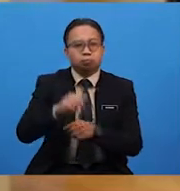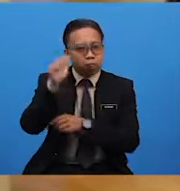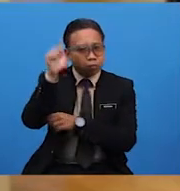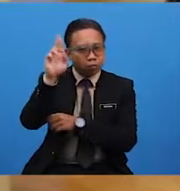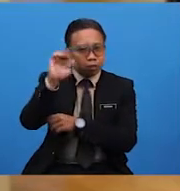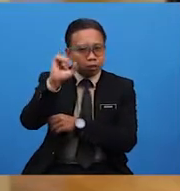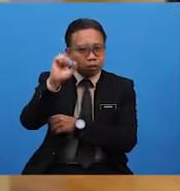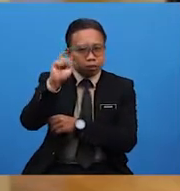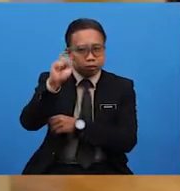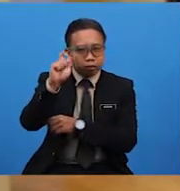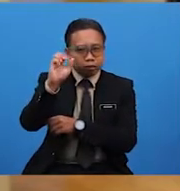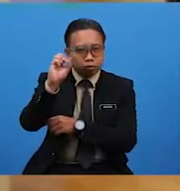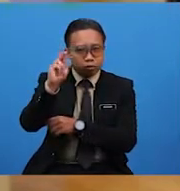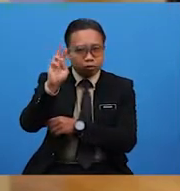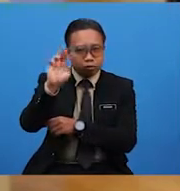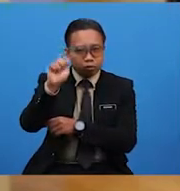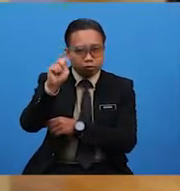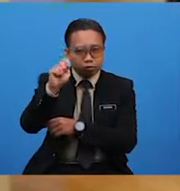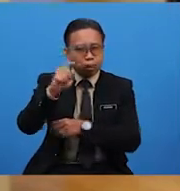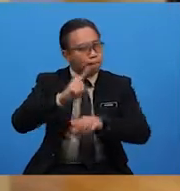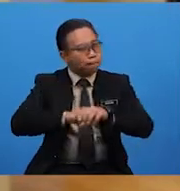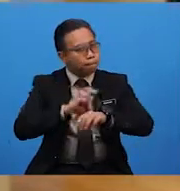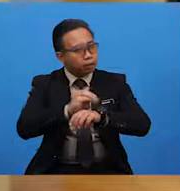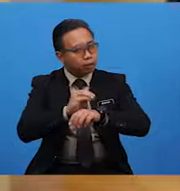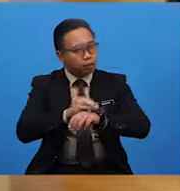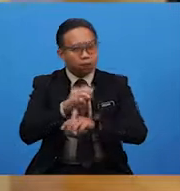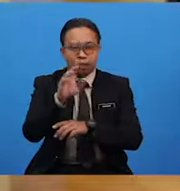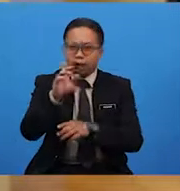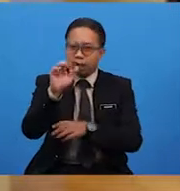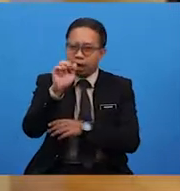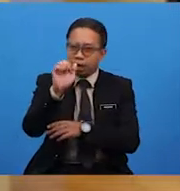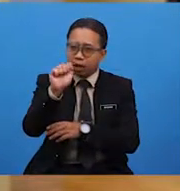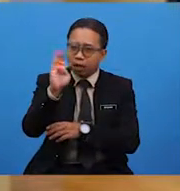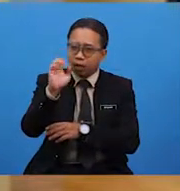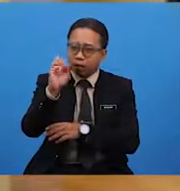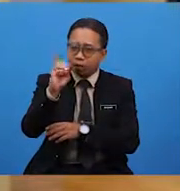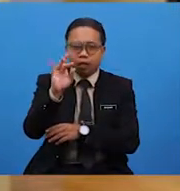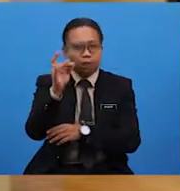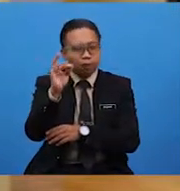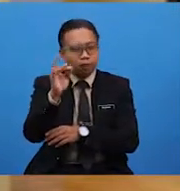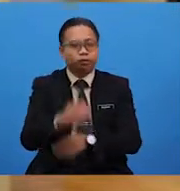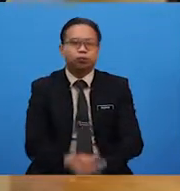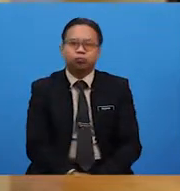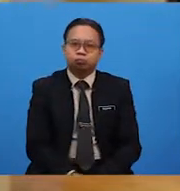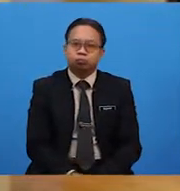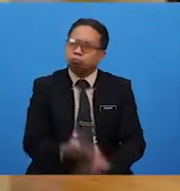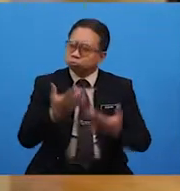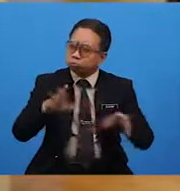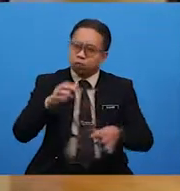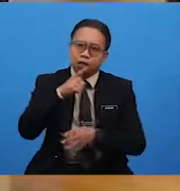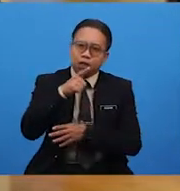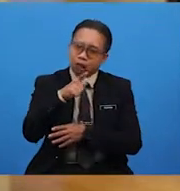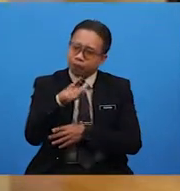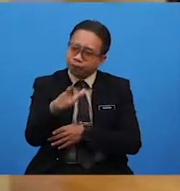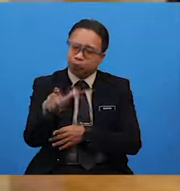sebenarnya ianya berlaku pada era abad ke-18 dan juga abad ke-19 yang sudah tahukan Kamu betul Masa